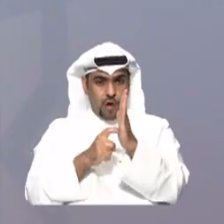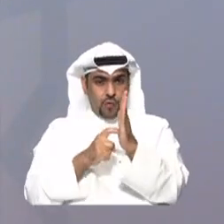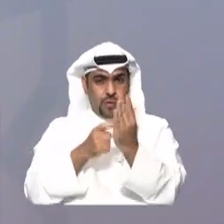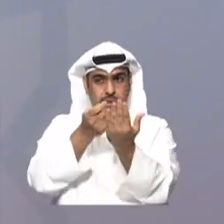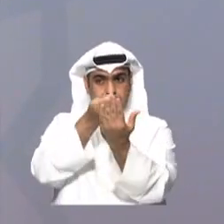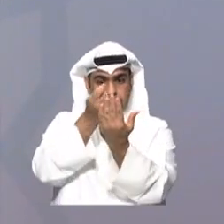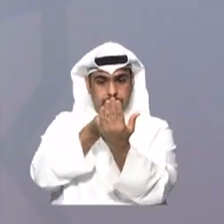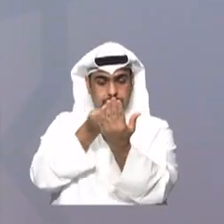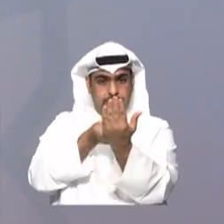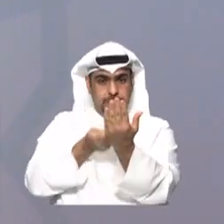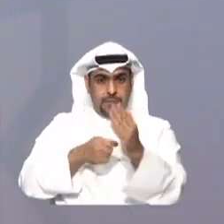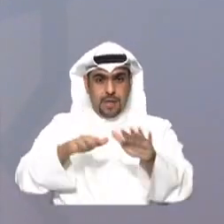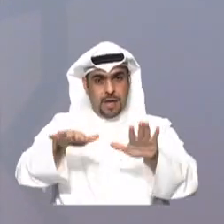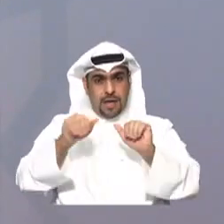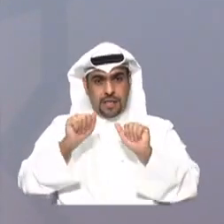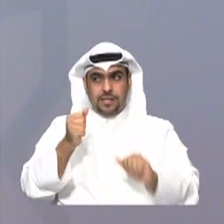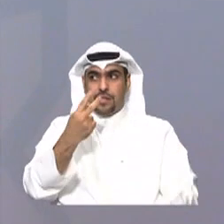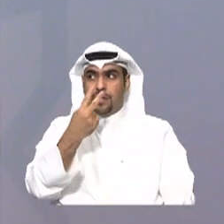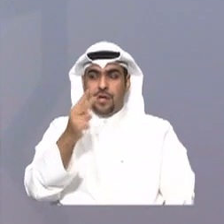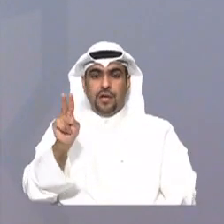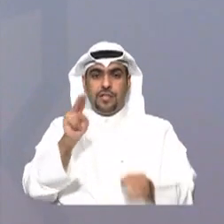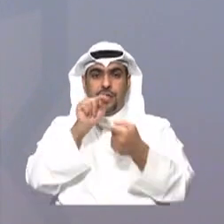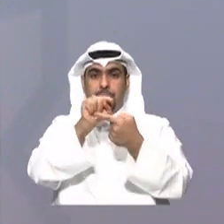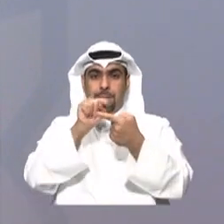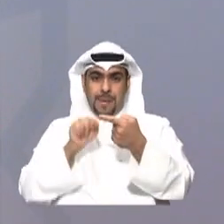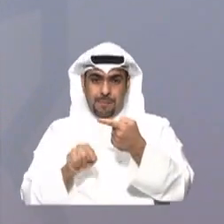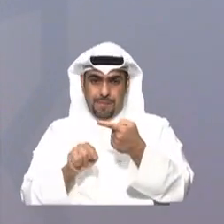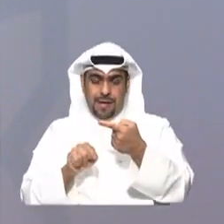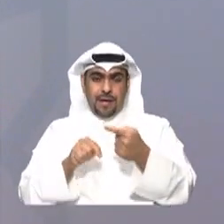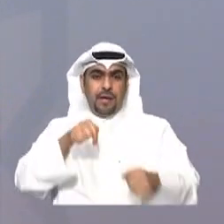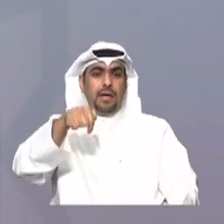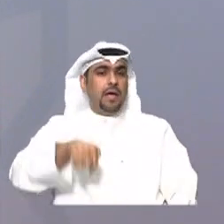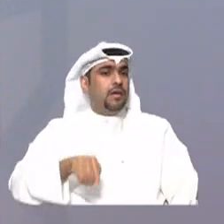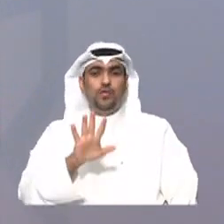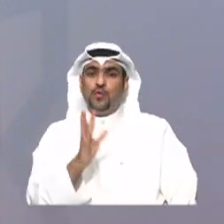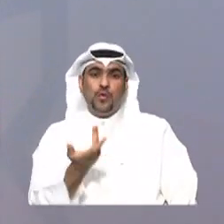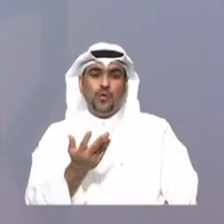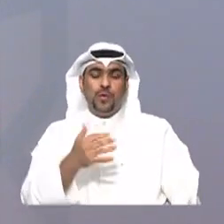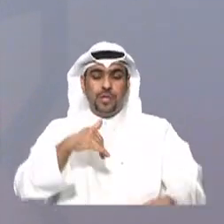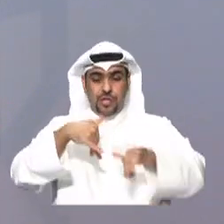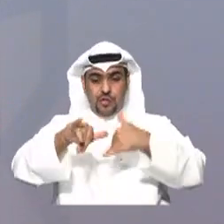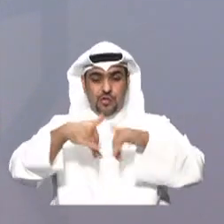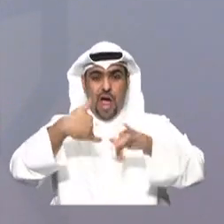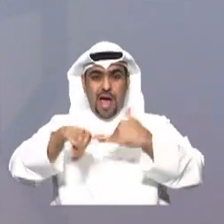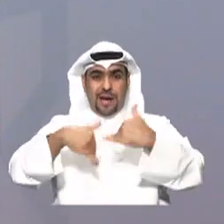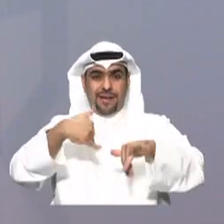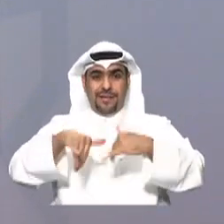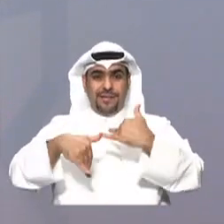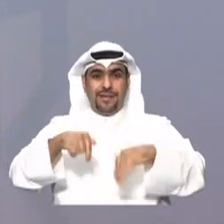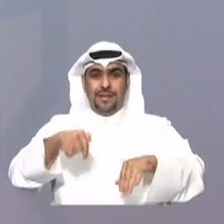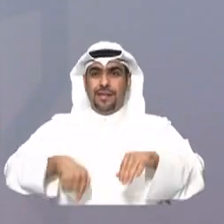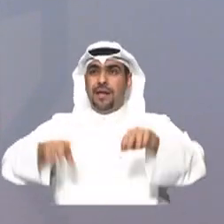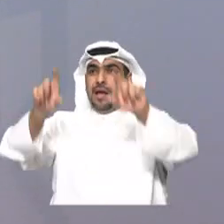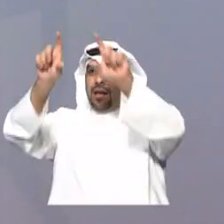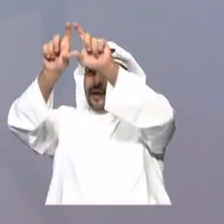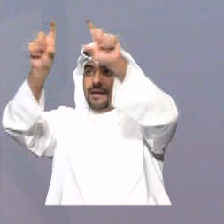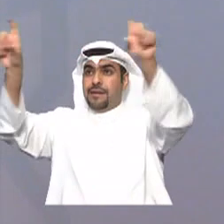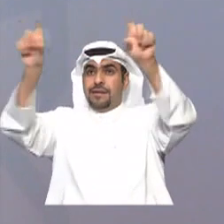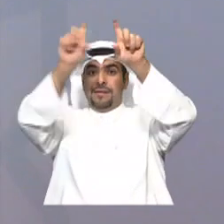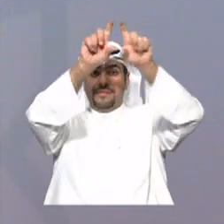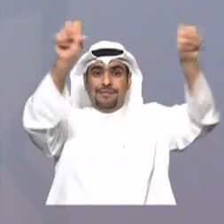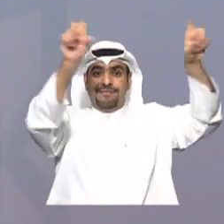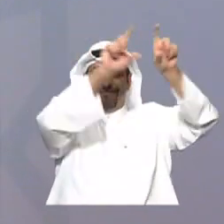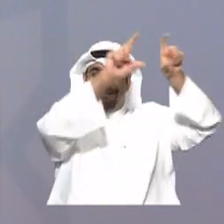نسبه 20% من اعلانات شوارع للمشروعات الصغيره المقترح الاخر